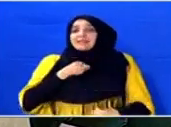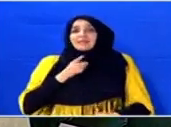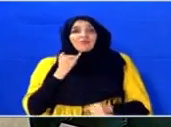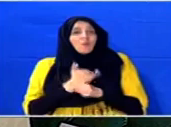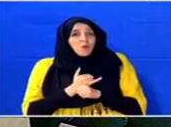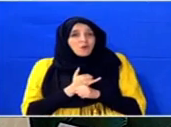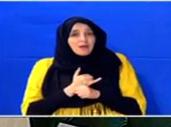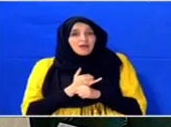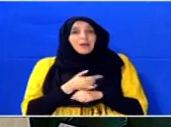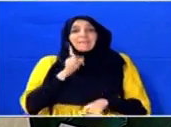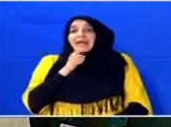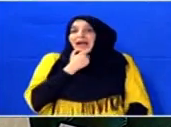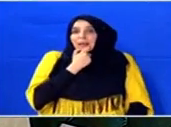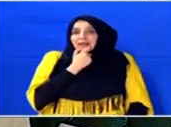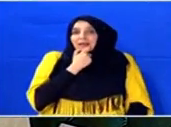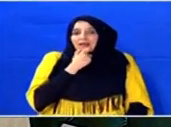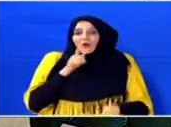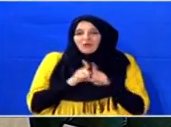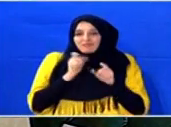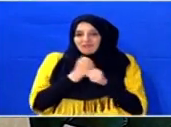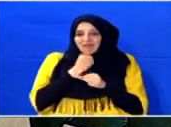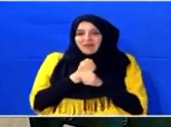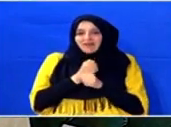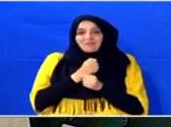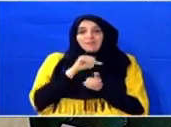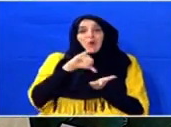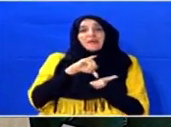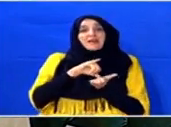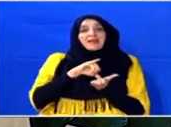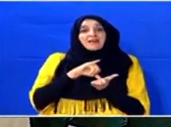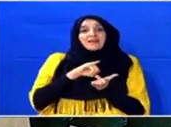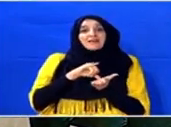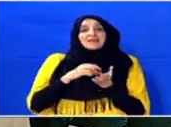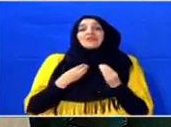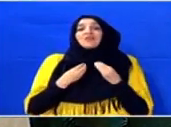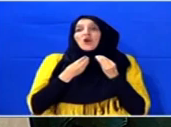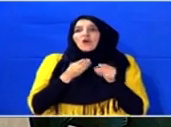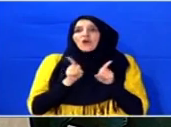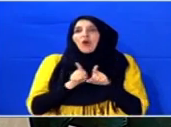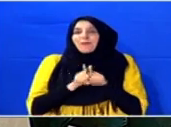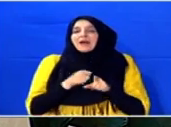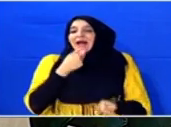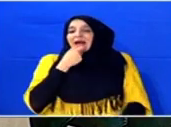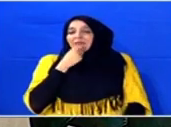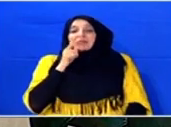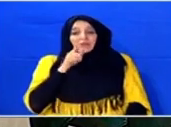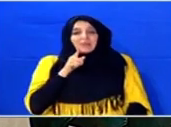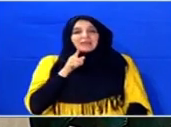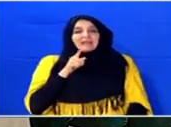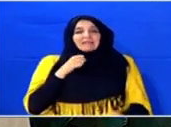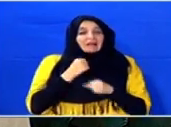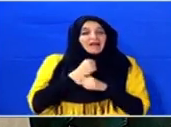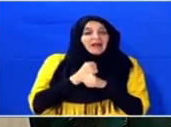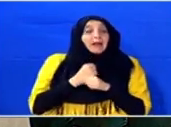ان الحكم صفه مدح وثناء ذكرها الله